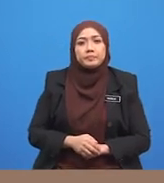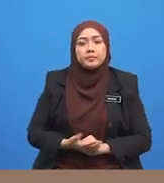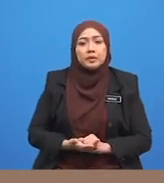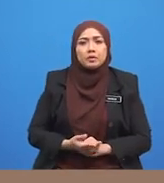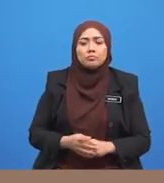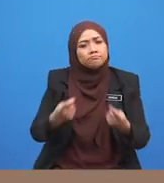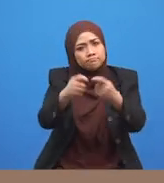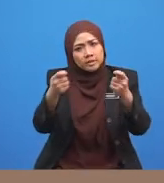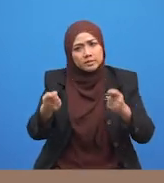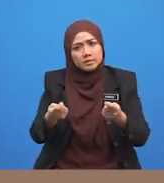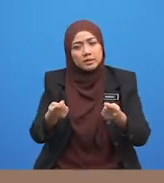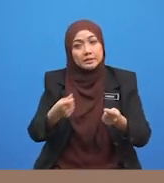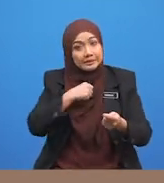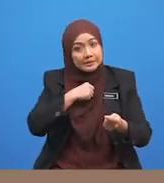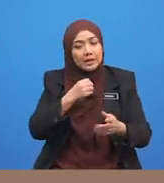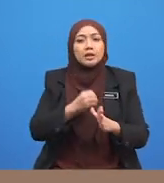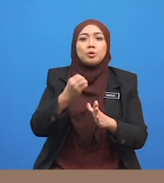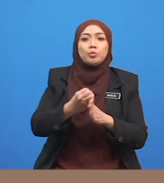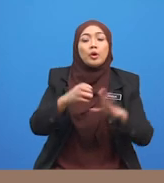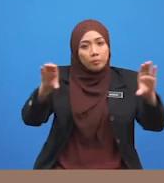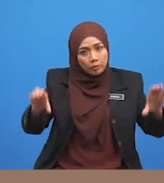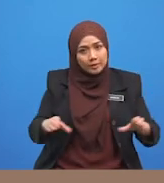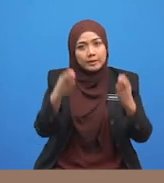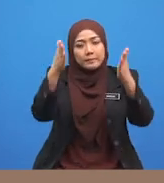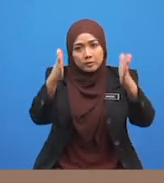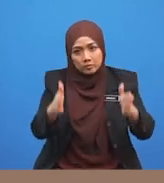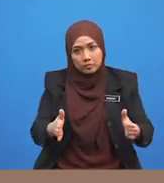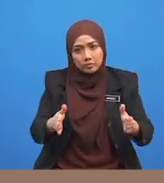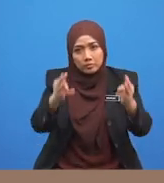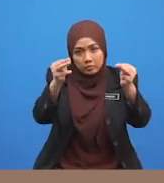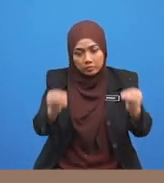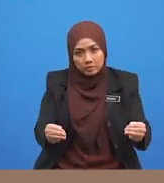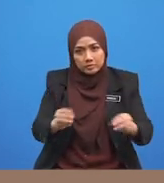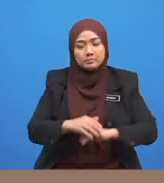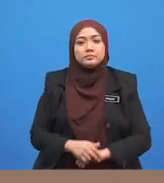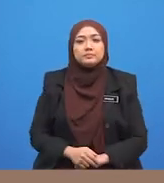semula jadi atau tasik buatan manusia.